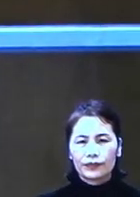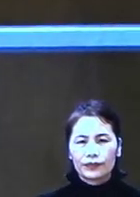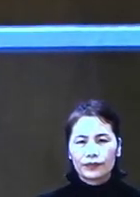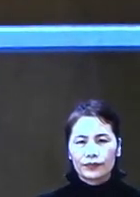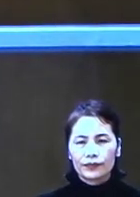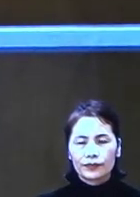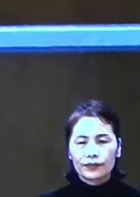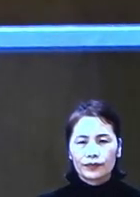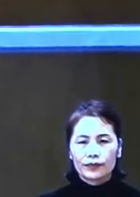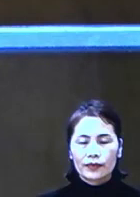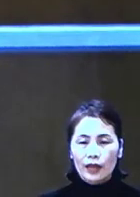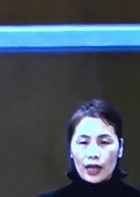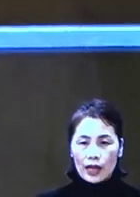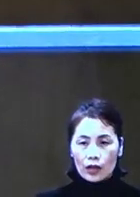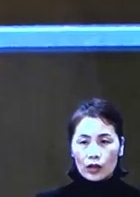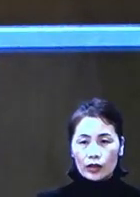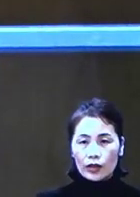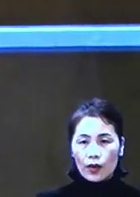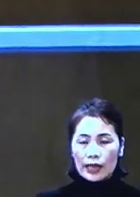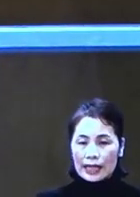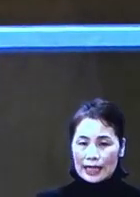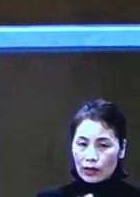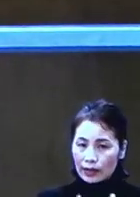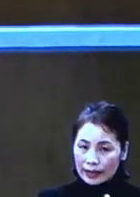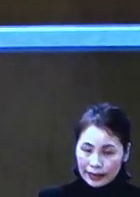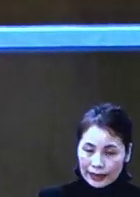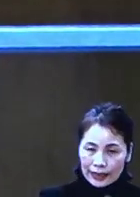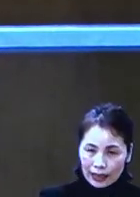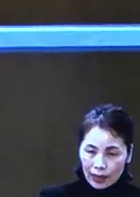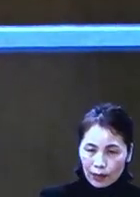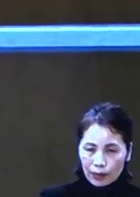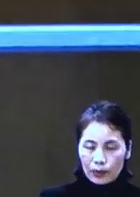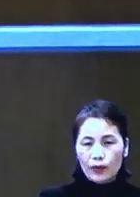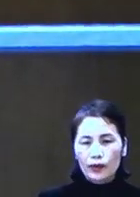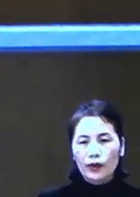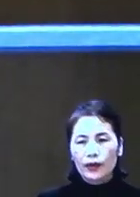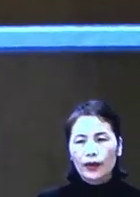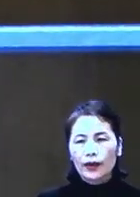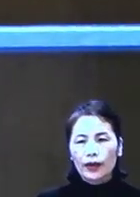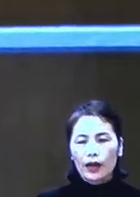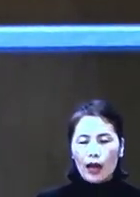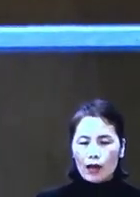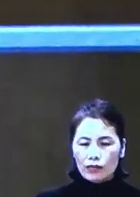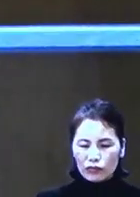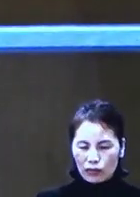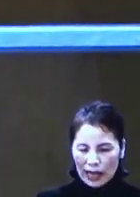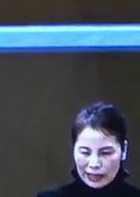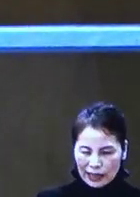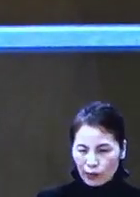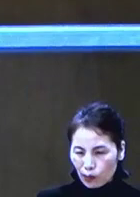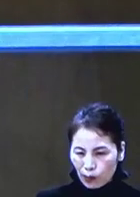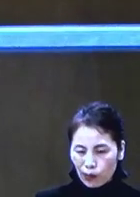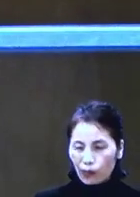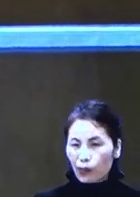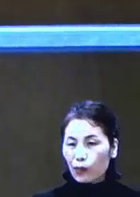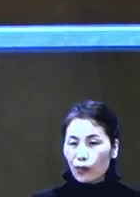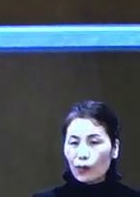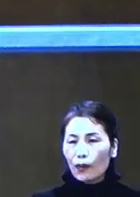행사마다 더불어민주당 현직 국회의원들을 줄줄이 대동하면서 몰려다니는 형태를 보면